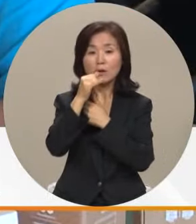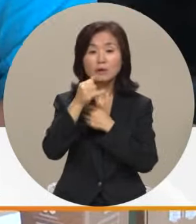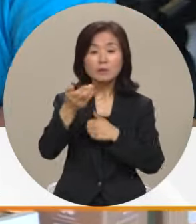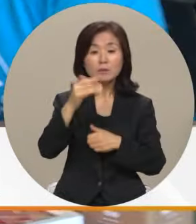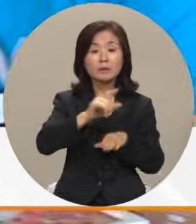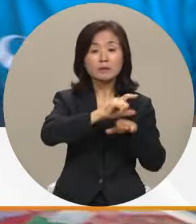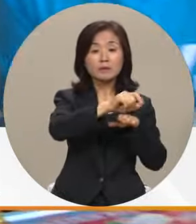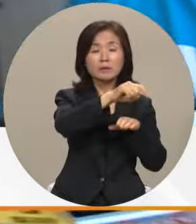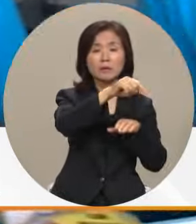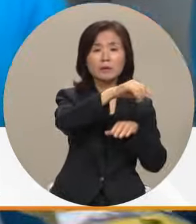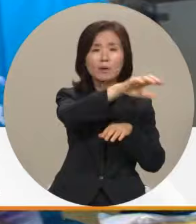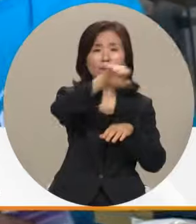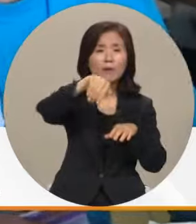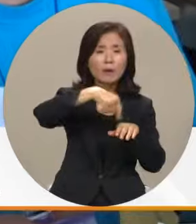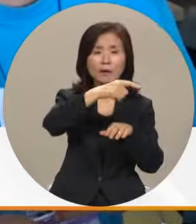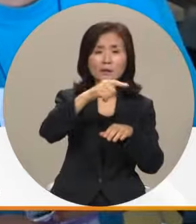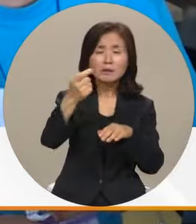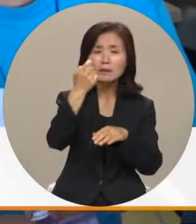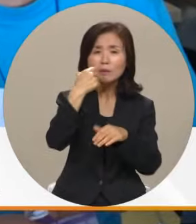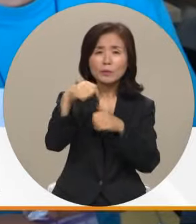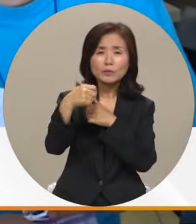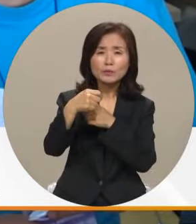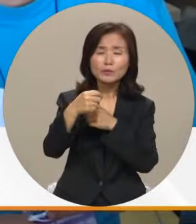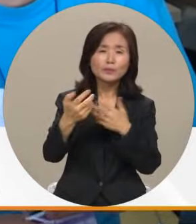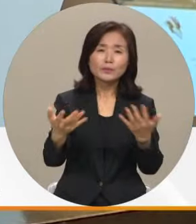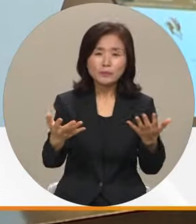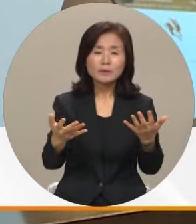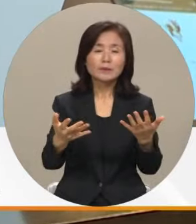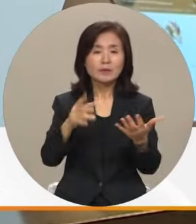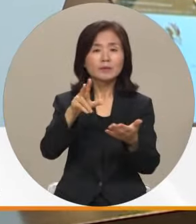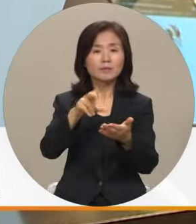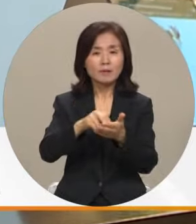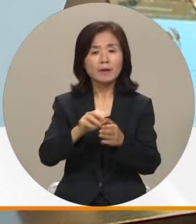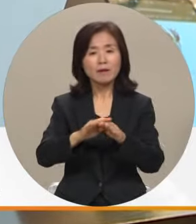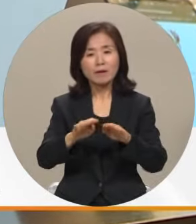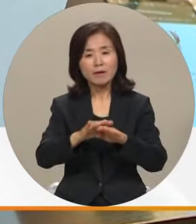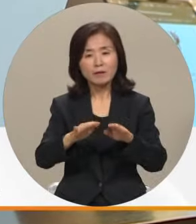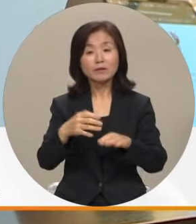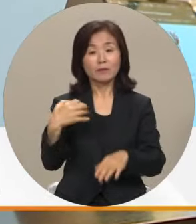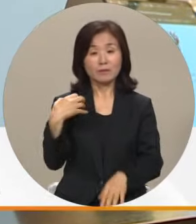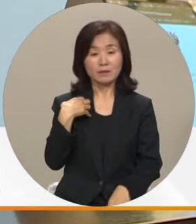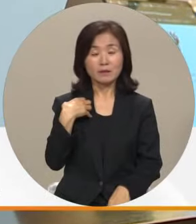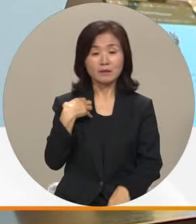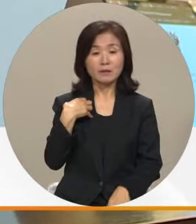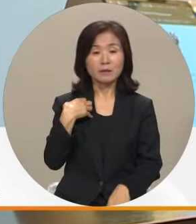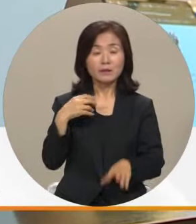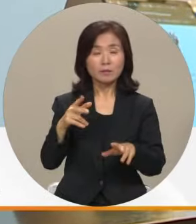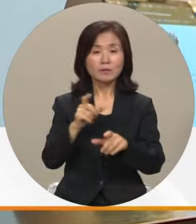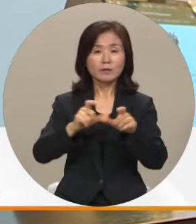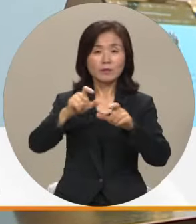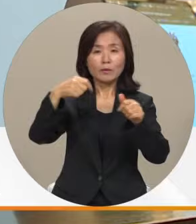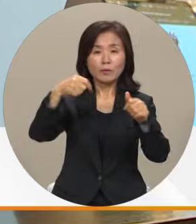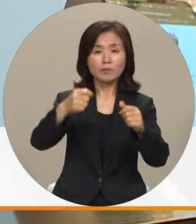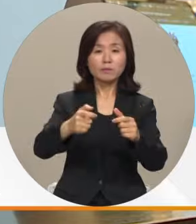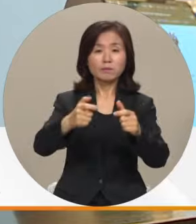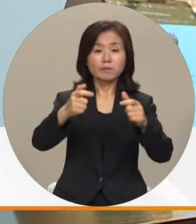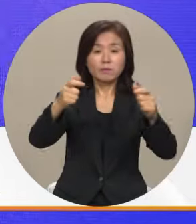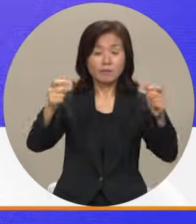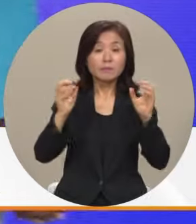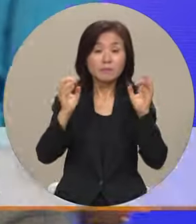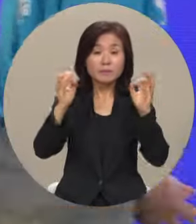많이 열악한데요. 이런 부분들을 해소해주는 게 저희 중요한 역할이라고 생각하고 이런 기회들을 좀 더 확대해 나갈 수